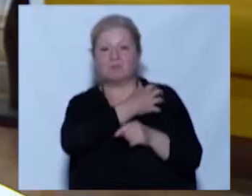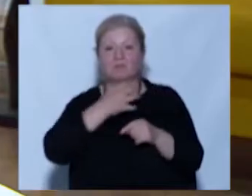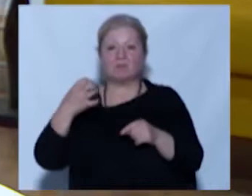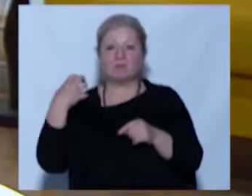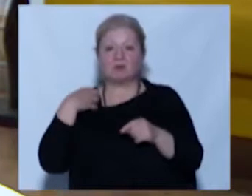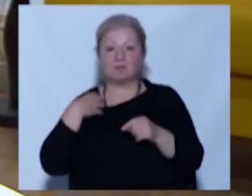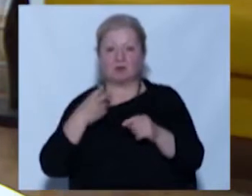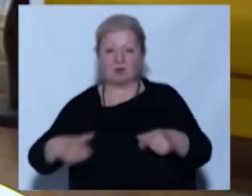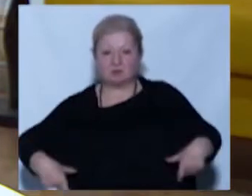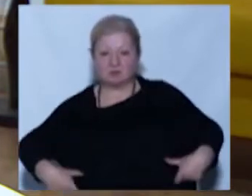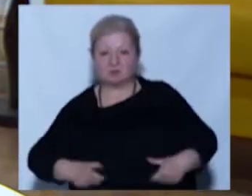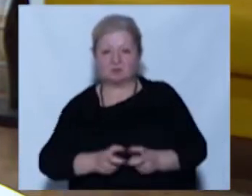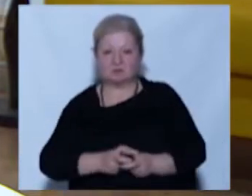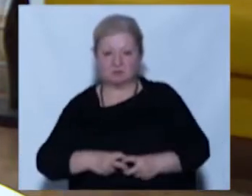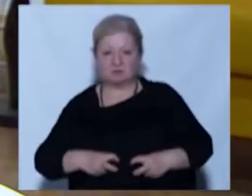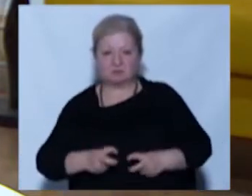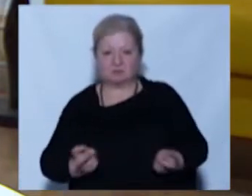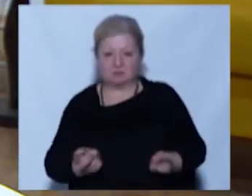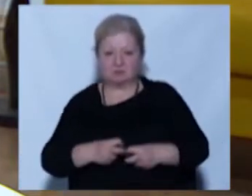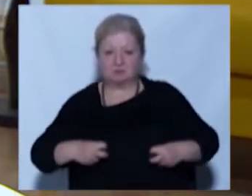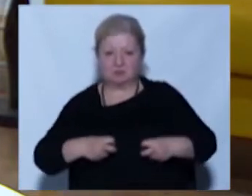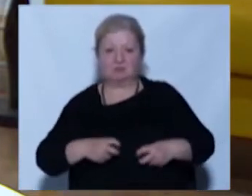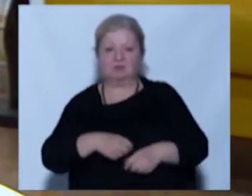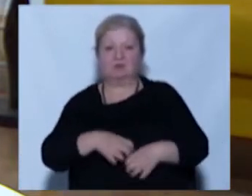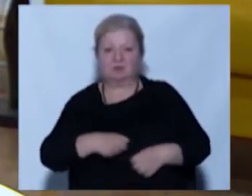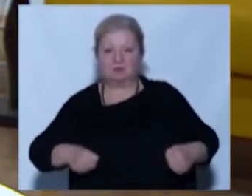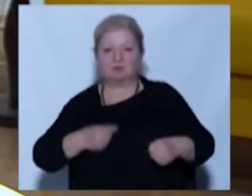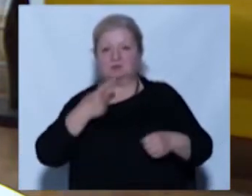როდესაც მეფეს სარტყელი შემოვხსენით,